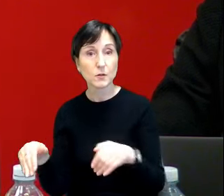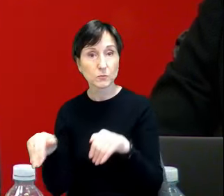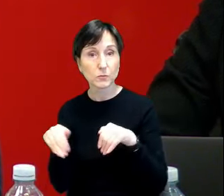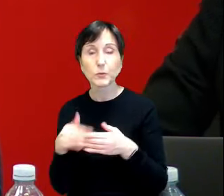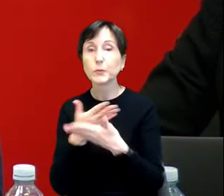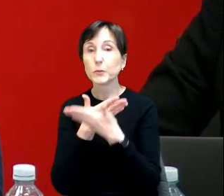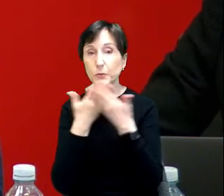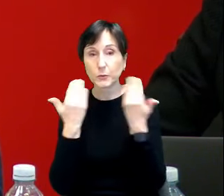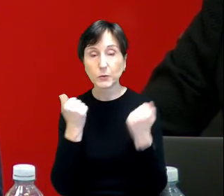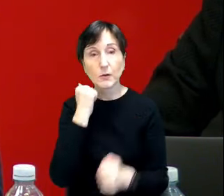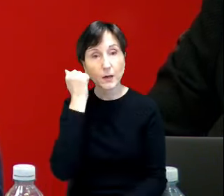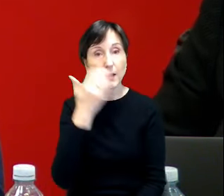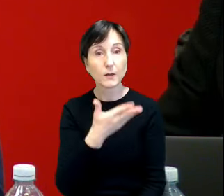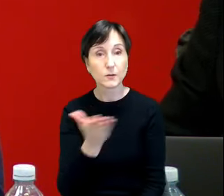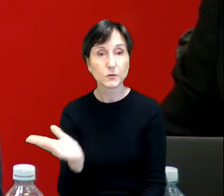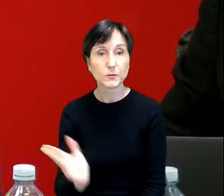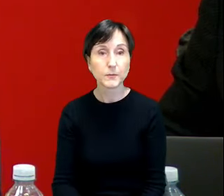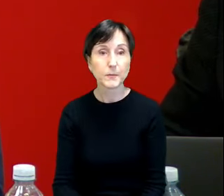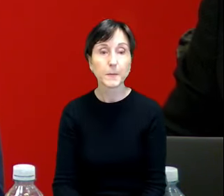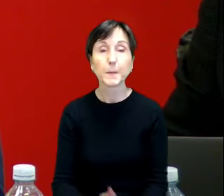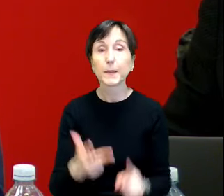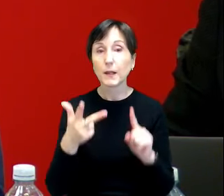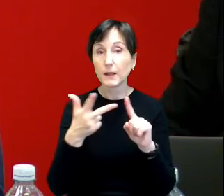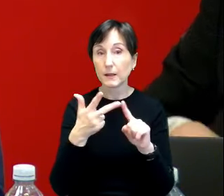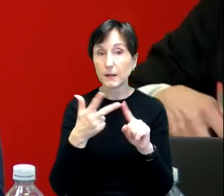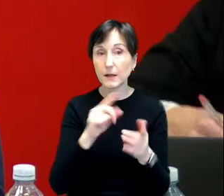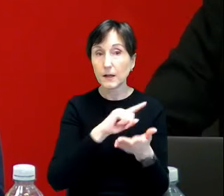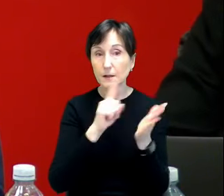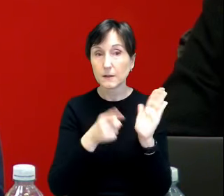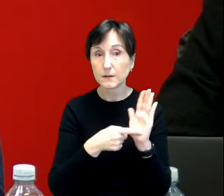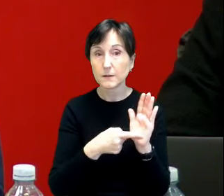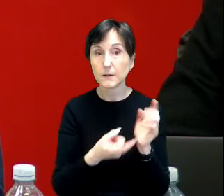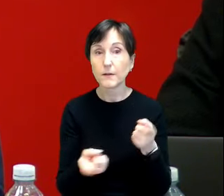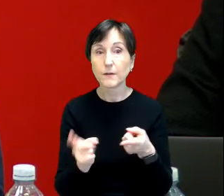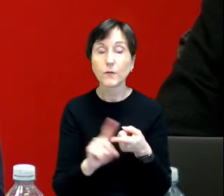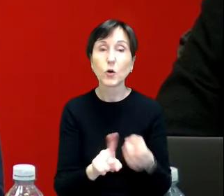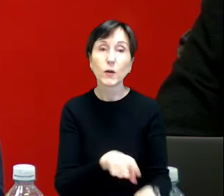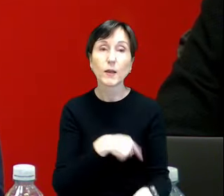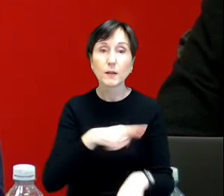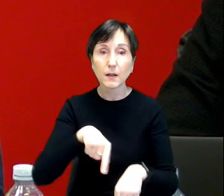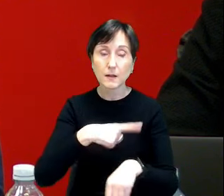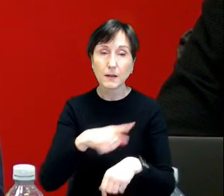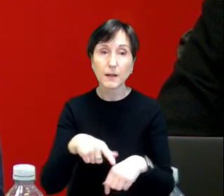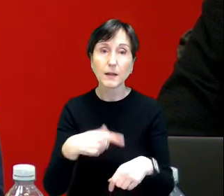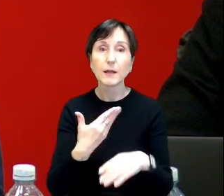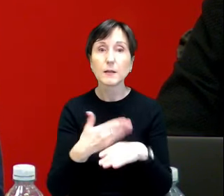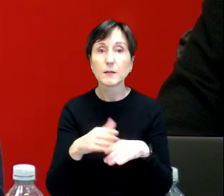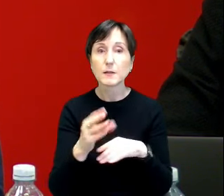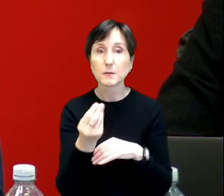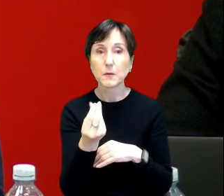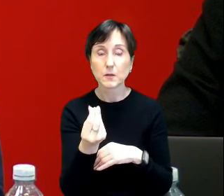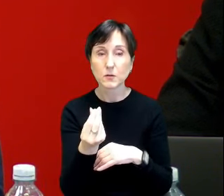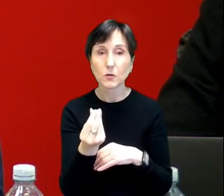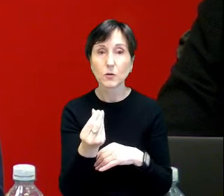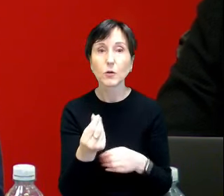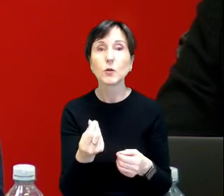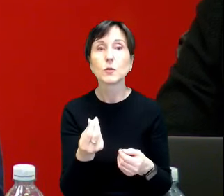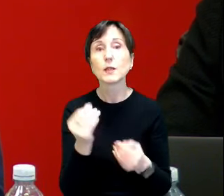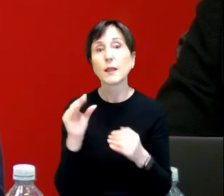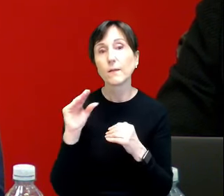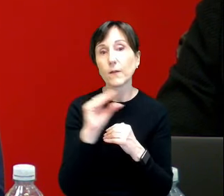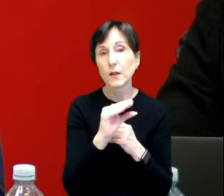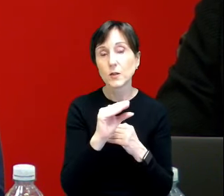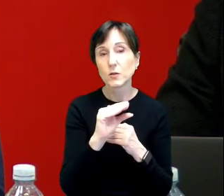ačiū labai trečias darbotvarkės klausimas dėl ilgalaikės paskolos ėmimo investicijų projektams